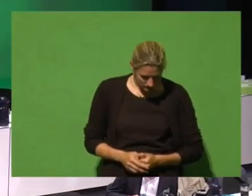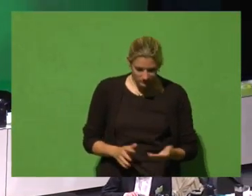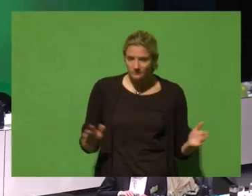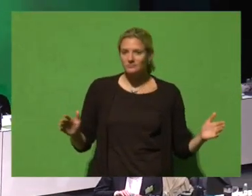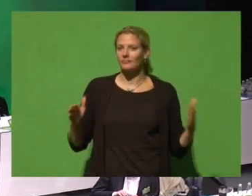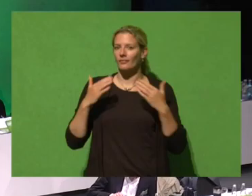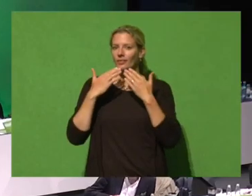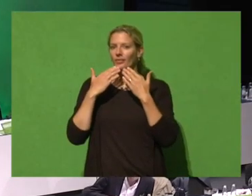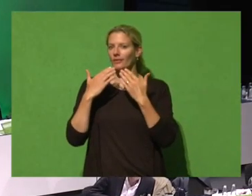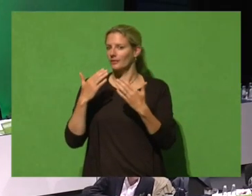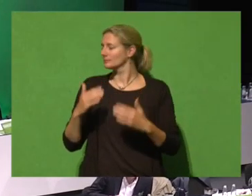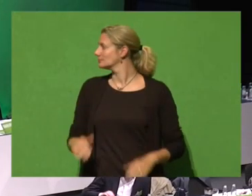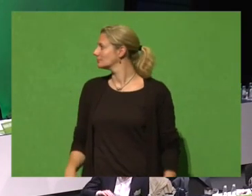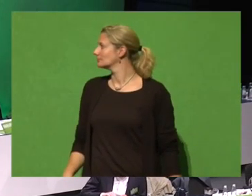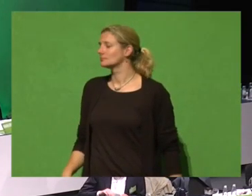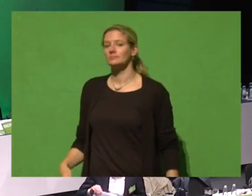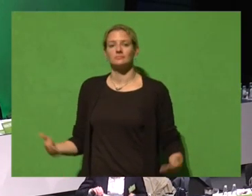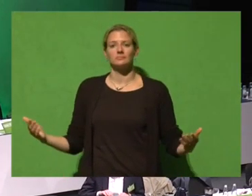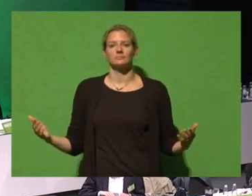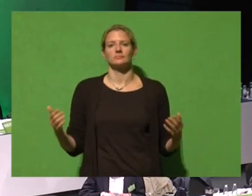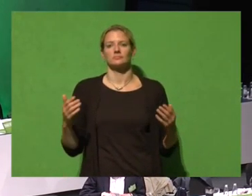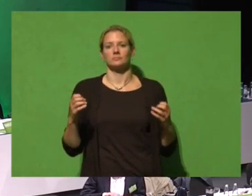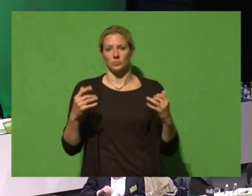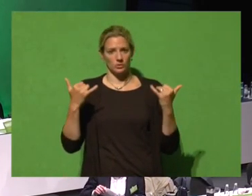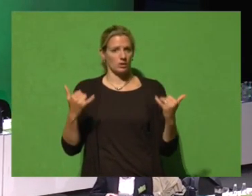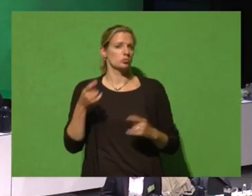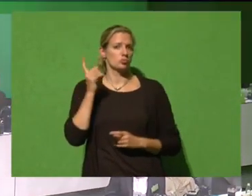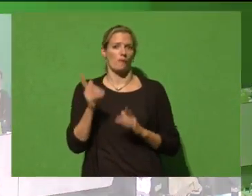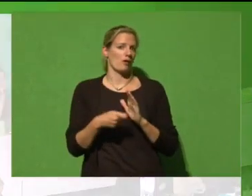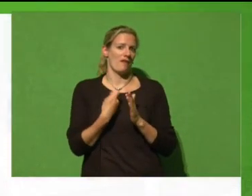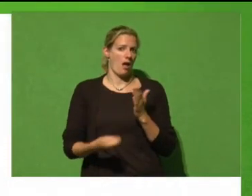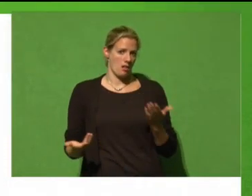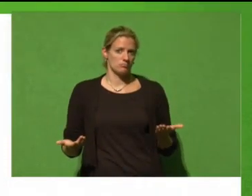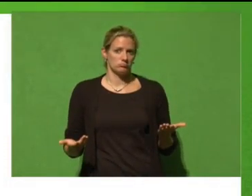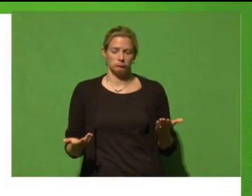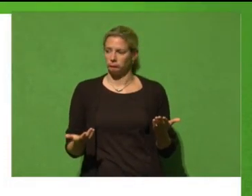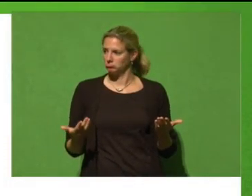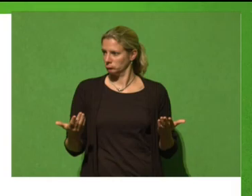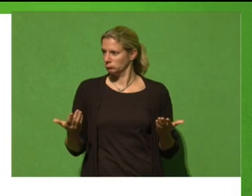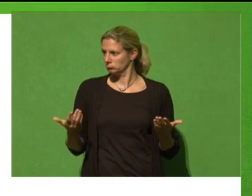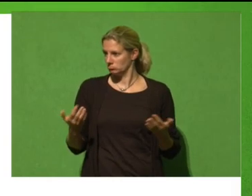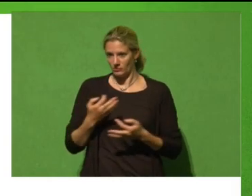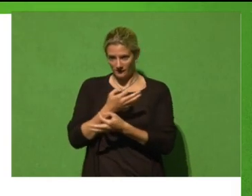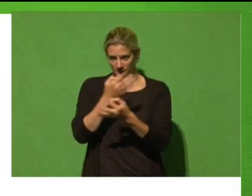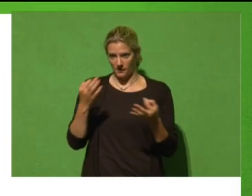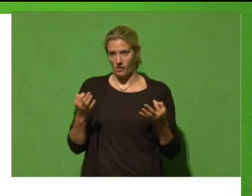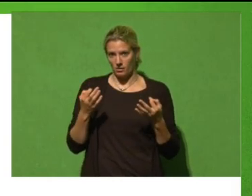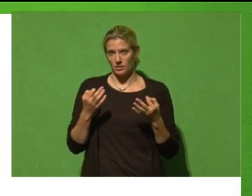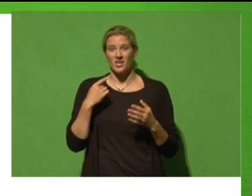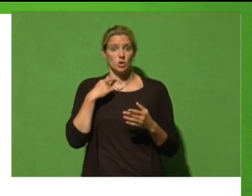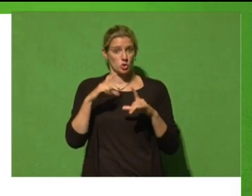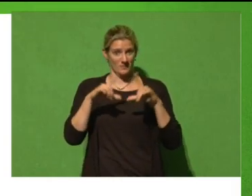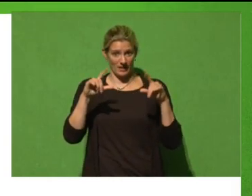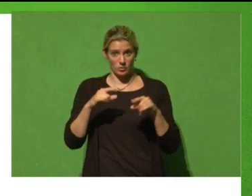Vielen Dank. Wir kommen dann jetzt auch direkt zur Wahl und fragen euch, ob ihr Stimmzettel Nummer 12